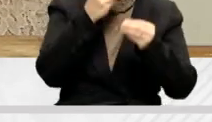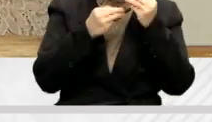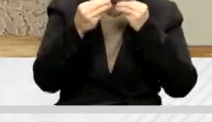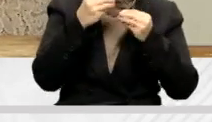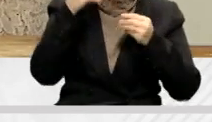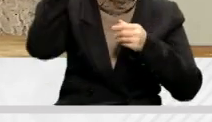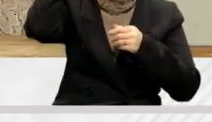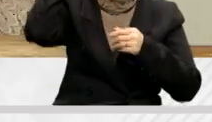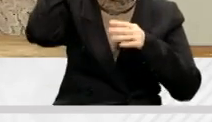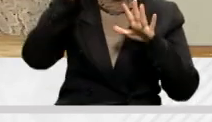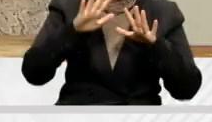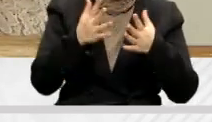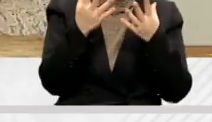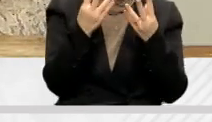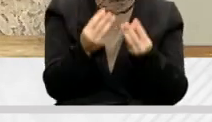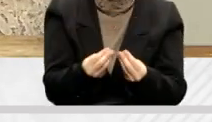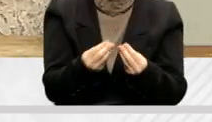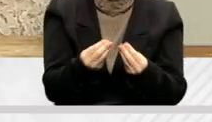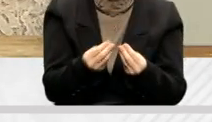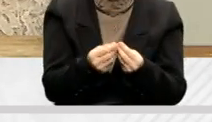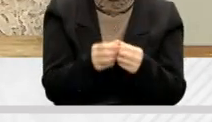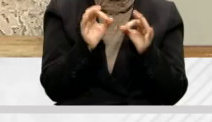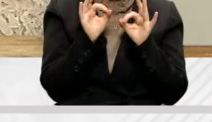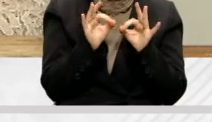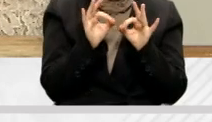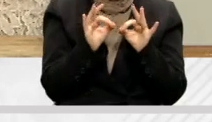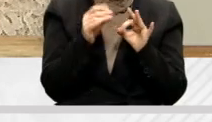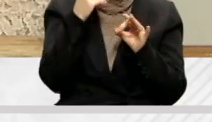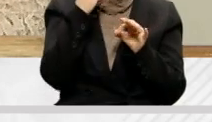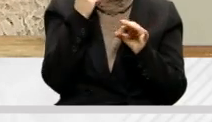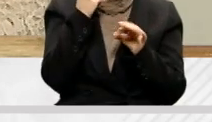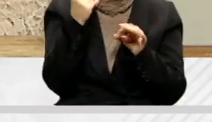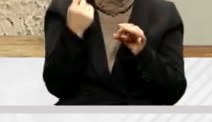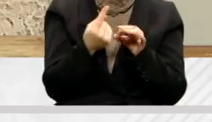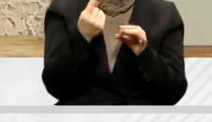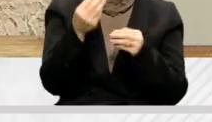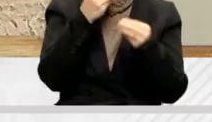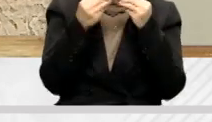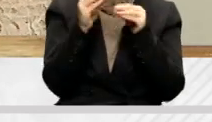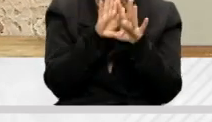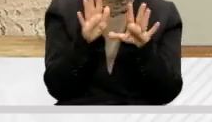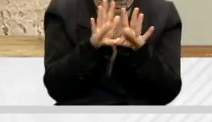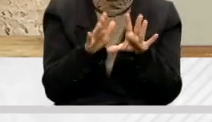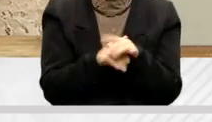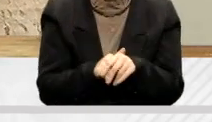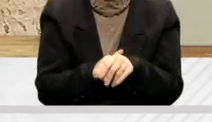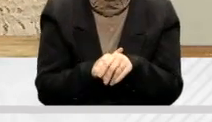uykuya geçiş yine zorlaşacak. Mümkün oldukça karbonhidratlardan posa oranı yüksek olan mesela baklagiller tercih edilebilir,